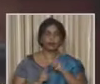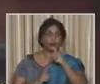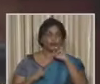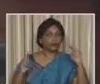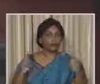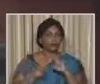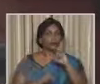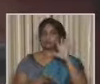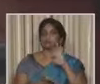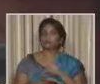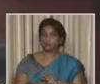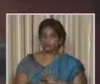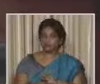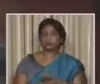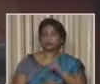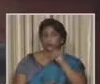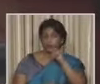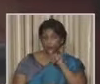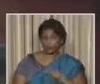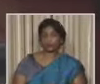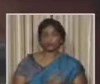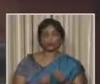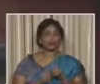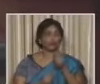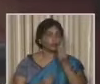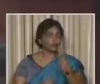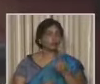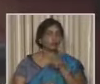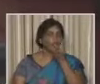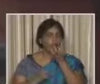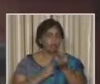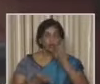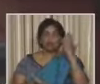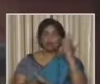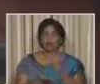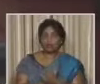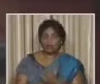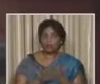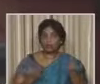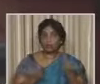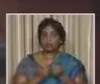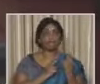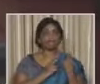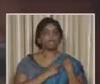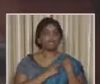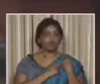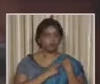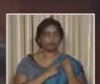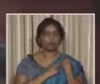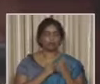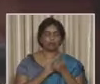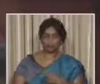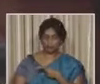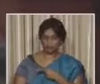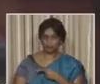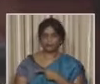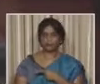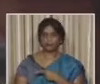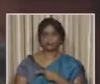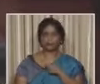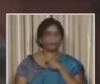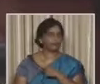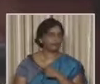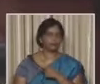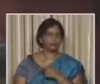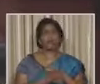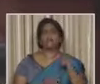உயர்நீதிமன்ற வழக்கு தீர்ப்பின் போது தெல்ல தெளிவாக இந்த தாக்குதலை தடுப்பதற்காக தான் ஆற்ற வேண்டிய பொறுப்பினை அவர் ஈடேற்றவில்லை என